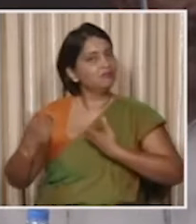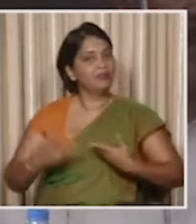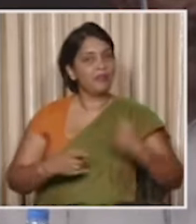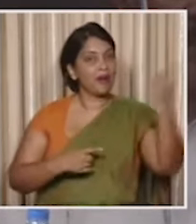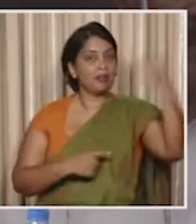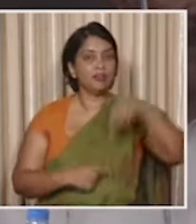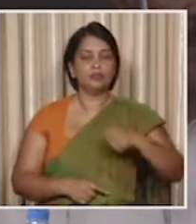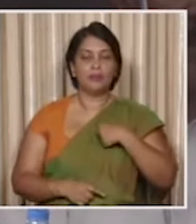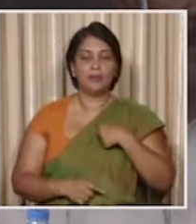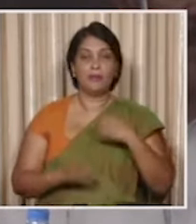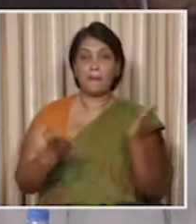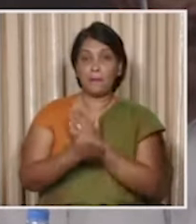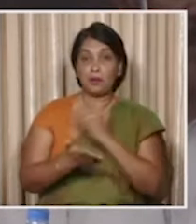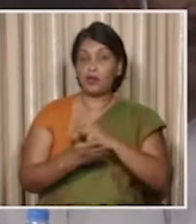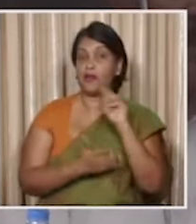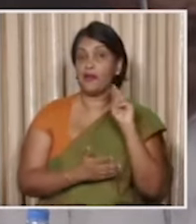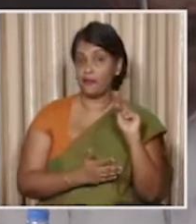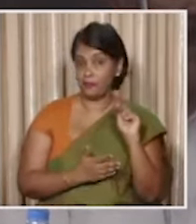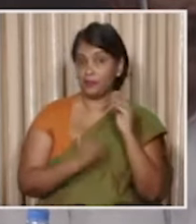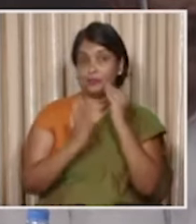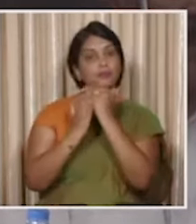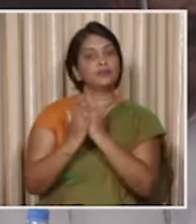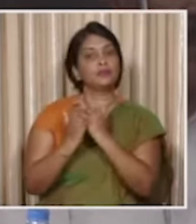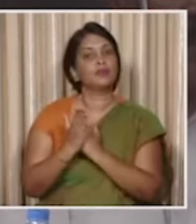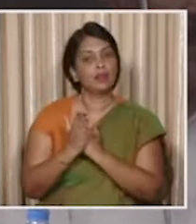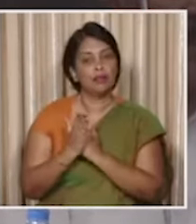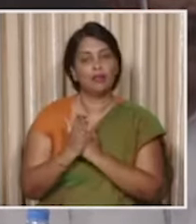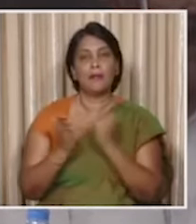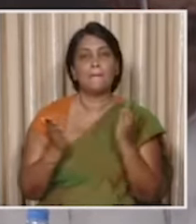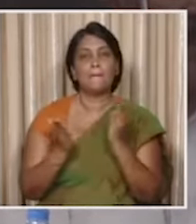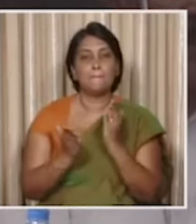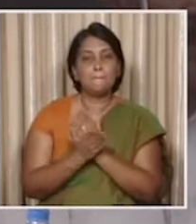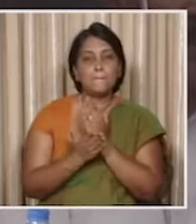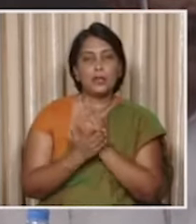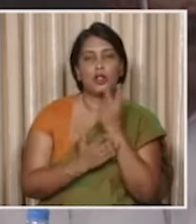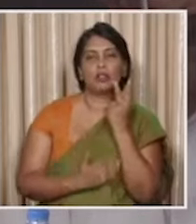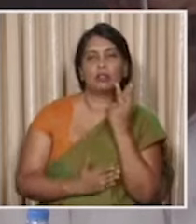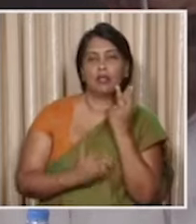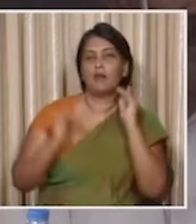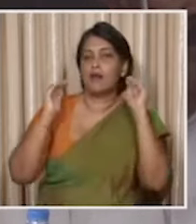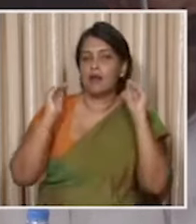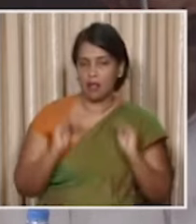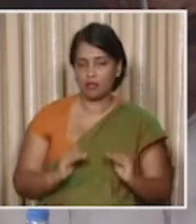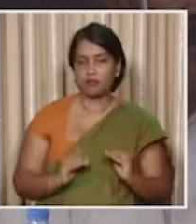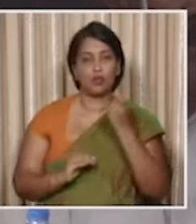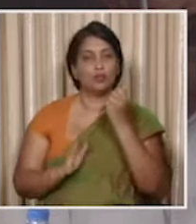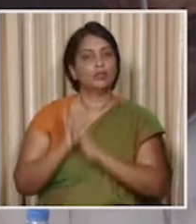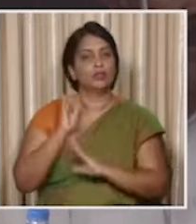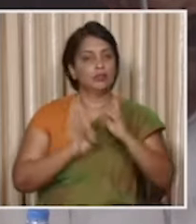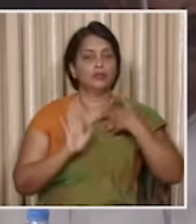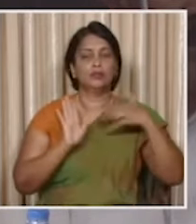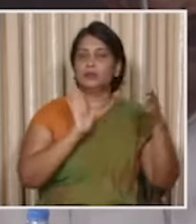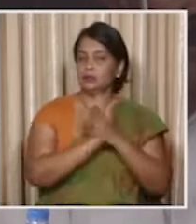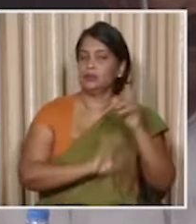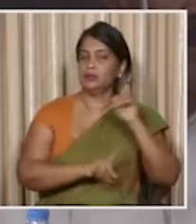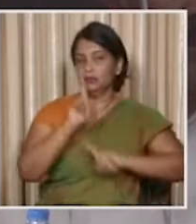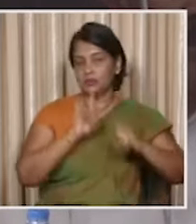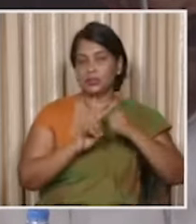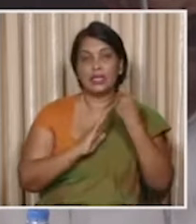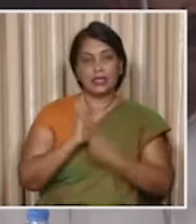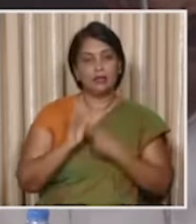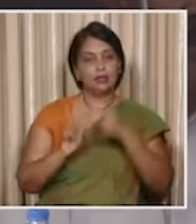ඇවිල්ලා කිව්වා අර පිටු 20 මේ ලිස්ට් එක දැන් පිටුකටද දෙහෙකටද අඩු කරලා තියෙනවා. ඒක මුදල් අමාත්‍යාංශත් එක්ක සාකච්ඡා කරා,